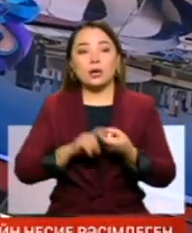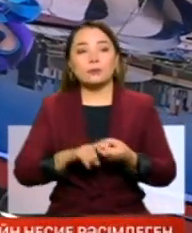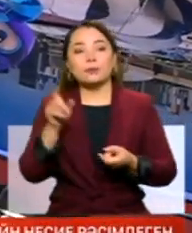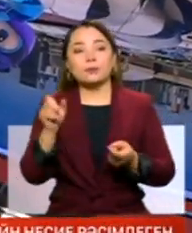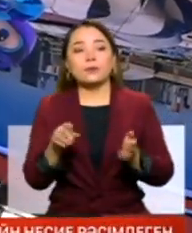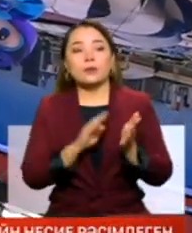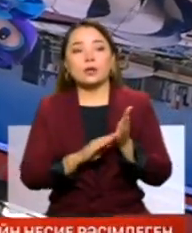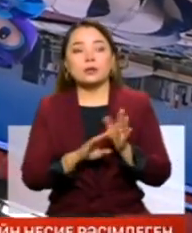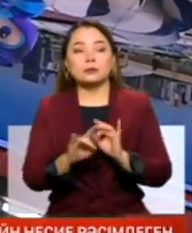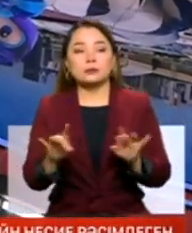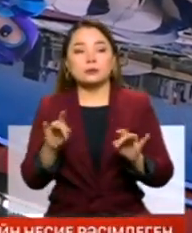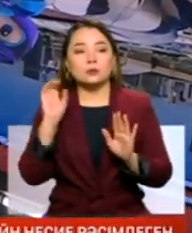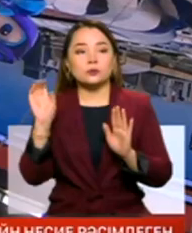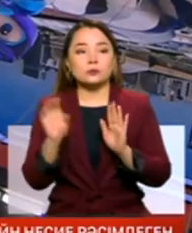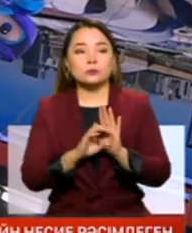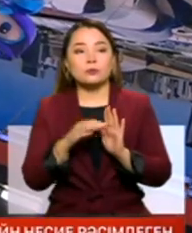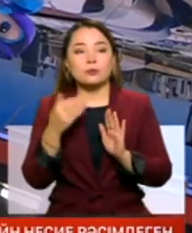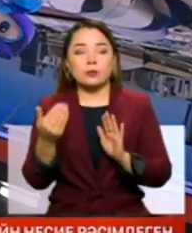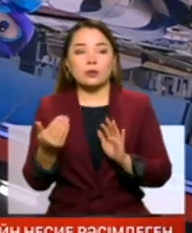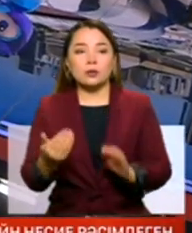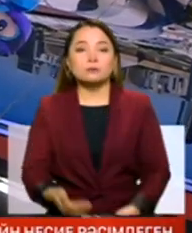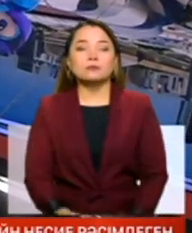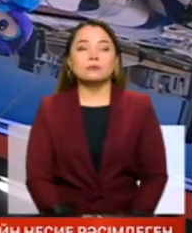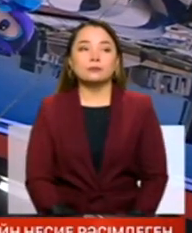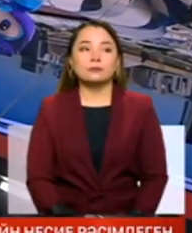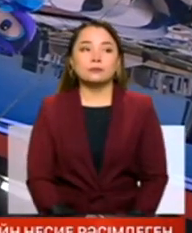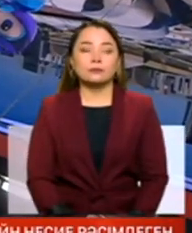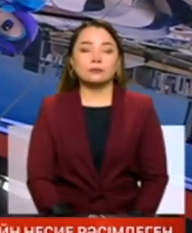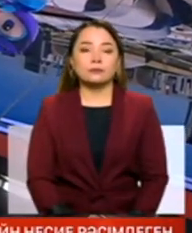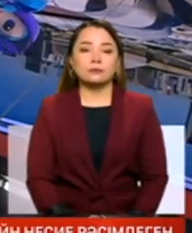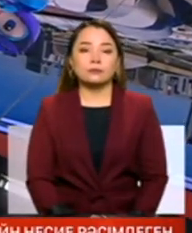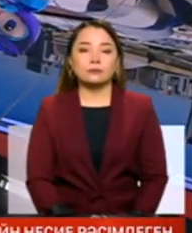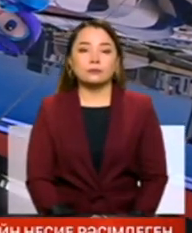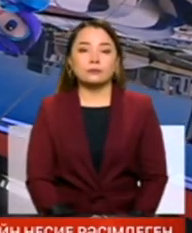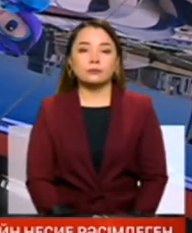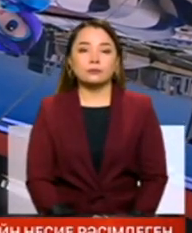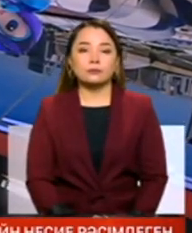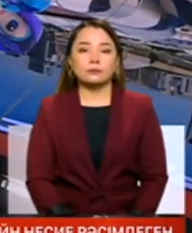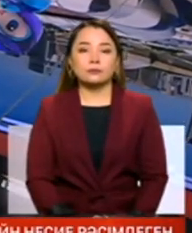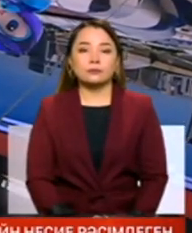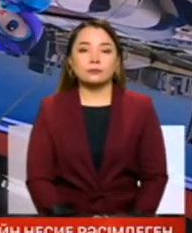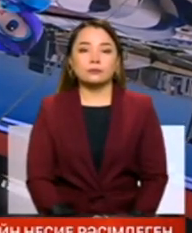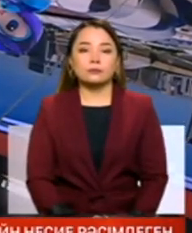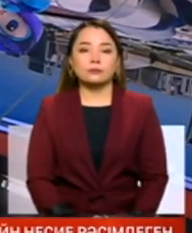әріптесім Шерхан Жамбылынан білсек. Шерхан, сөз өзіңде. Шерхан.